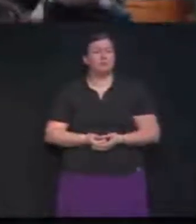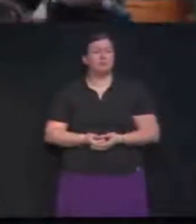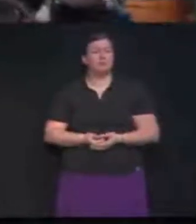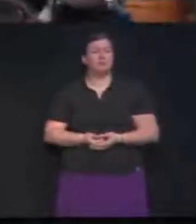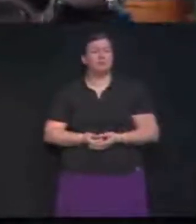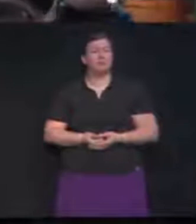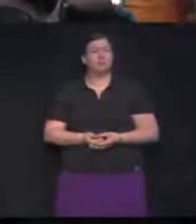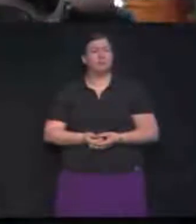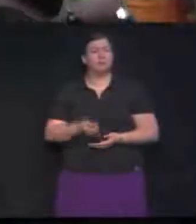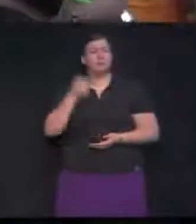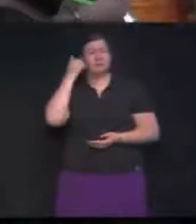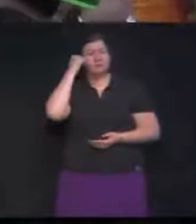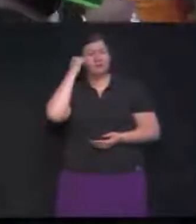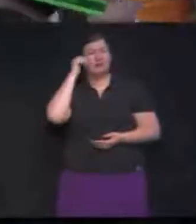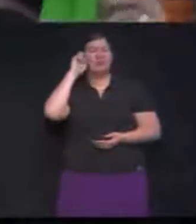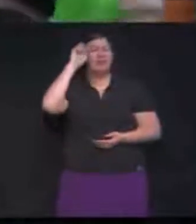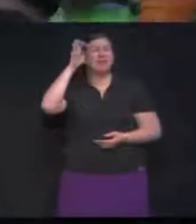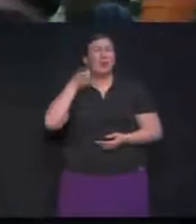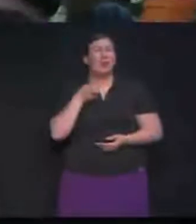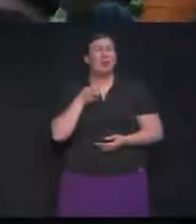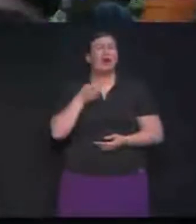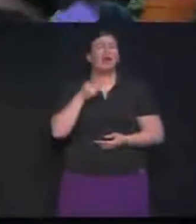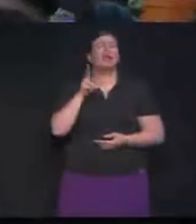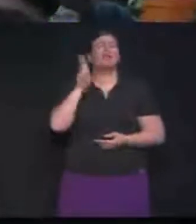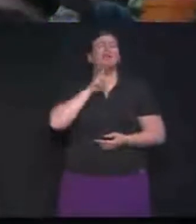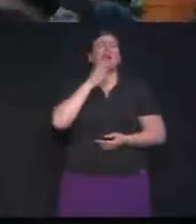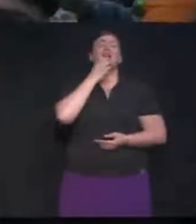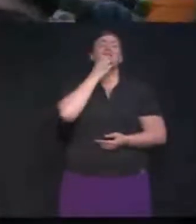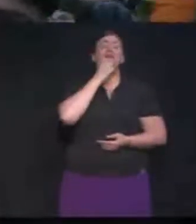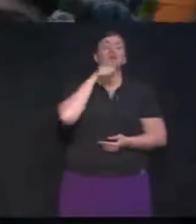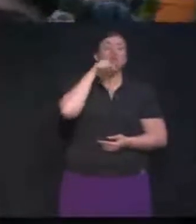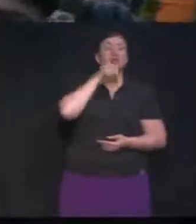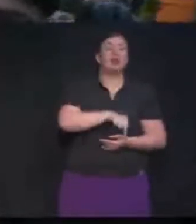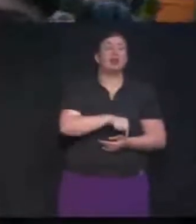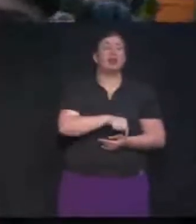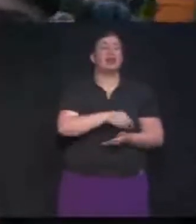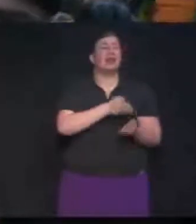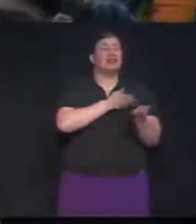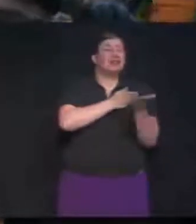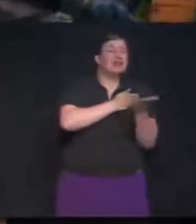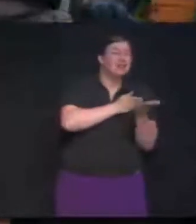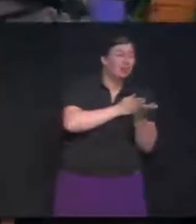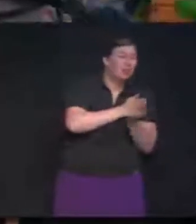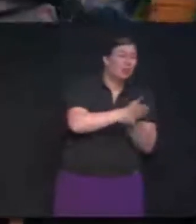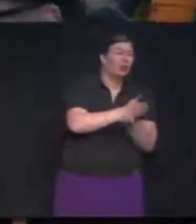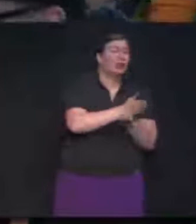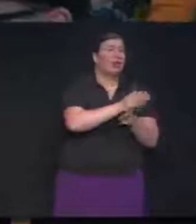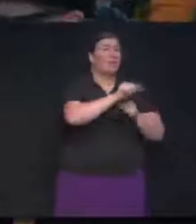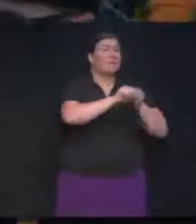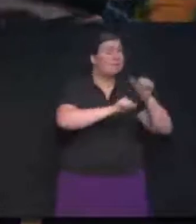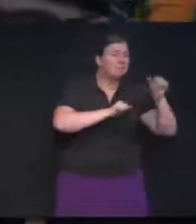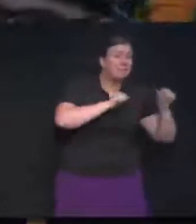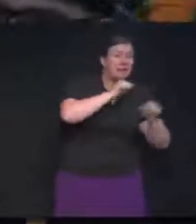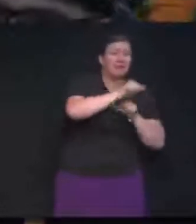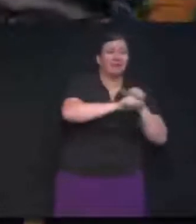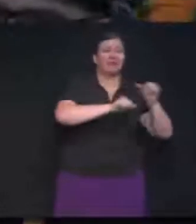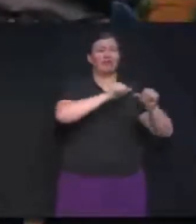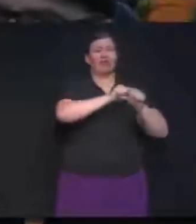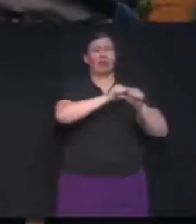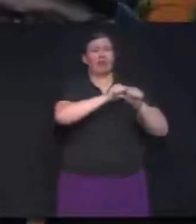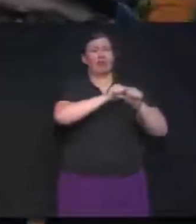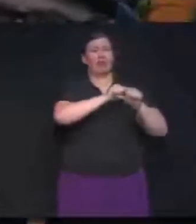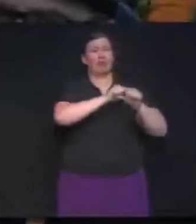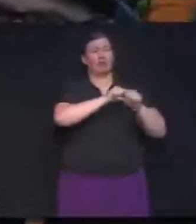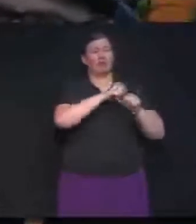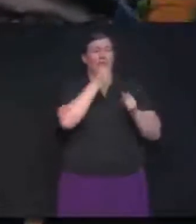okay wer hier im Raum ist bereit 24/7 also die ganze Zeit möchte der Antragsteller damit sagen das ganze Jahr darauf zu achten welche